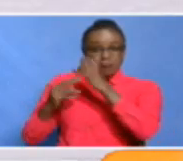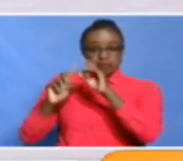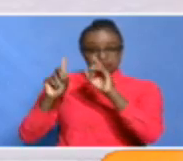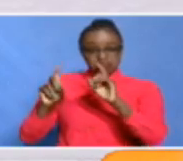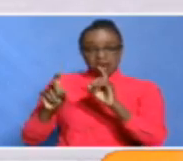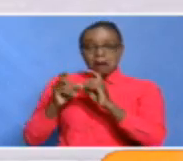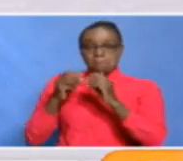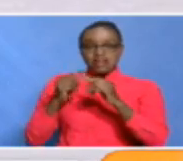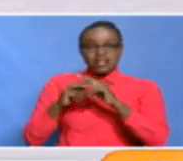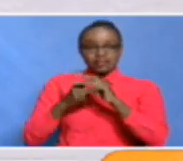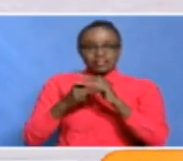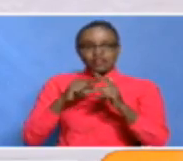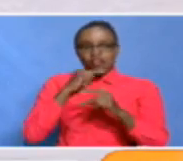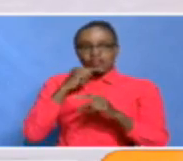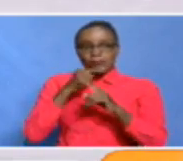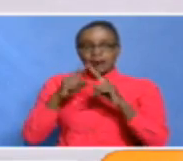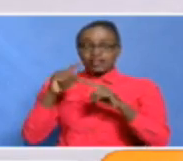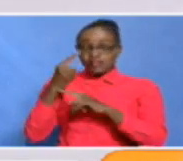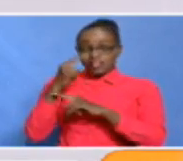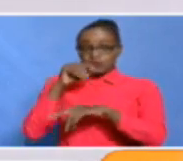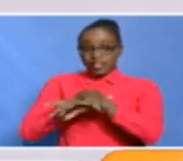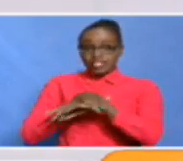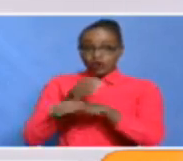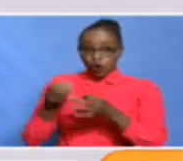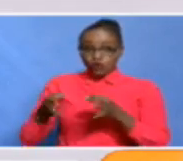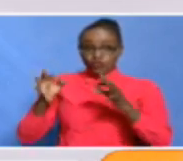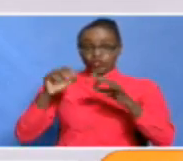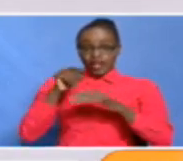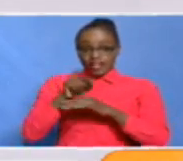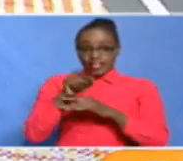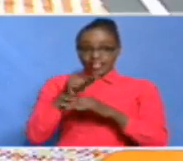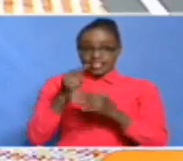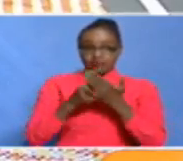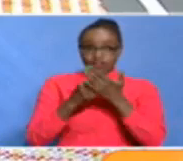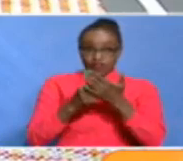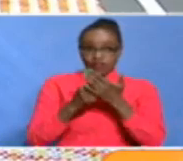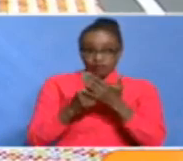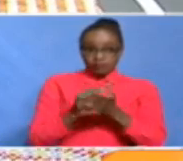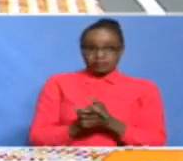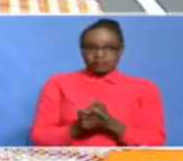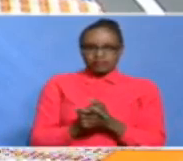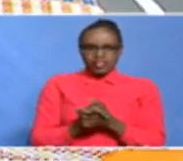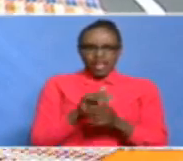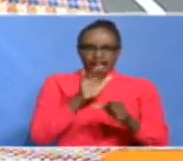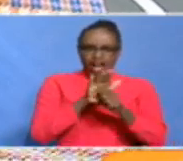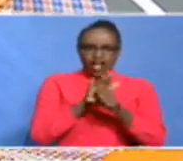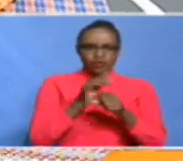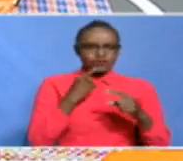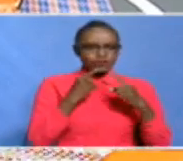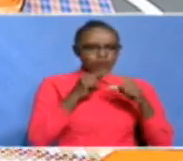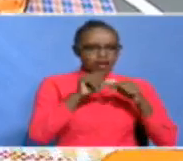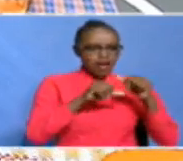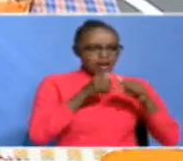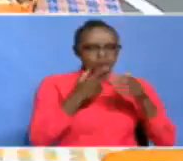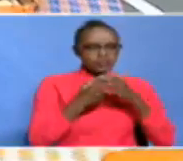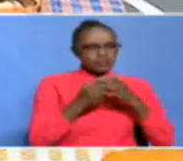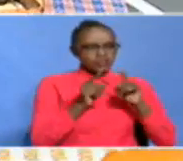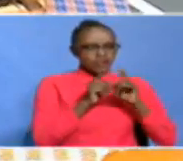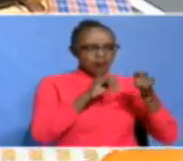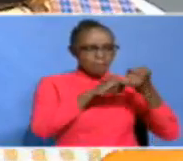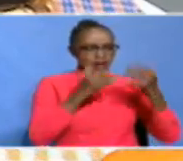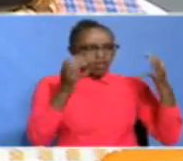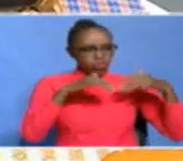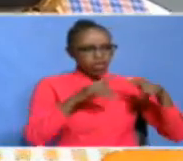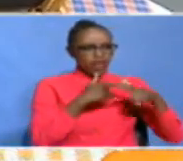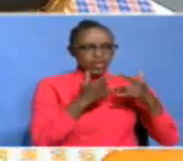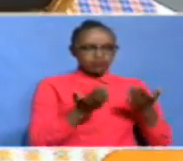wameweza kutangulia kutoa maoni, lakini kwanza tuweze kufunguliwa rasmi mjadala huu. Bi Msafwari, mengi yamezungumzwa kuhusu ndoa zikisambaratika na kuweza